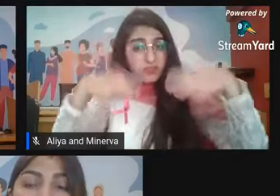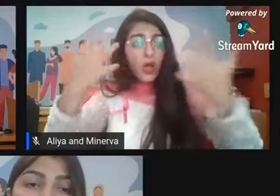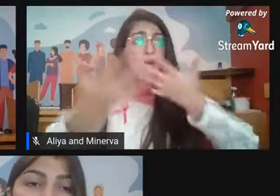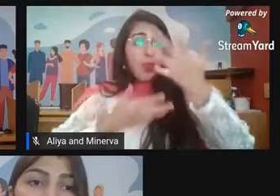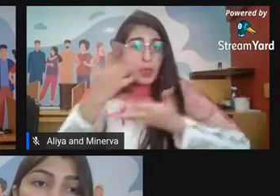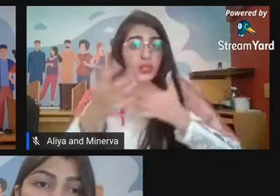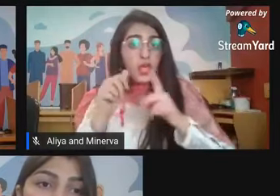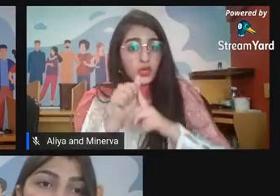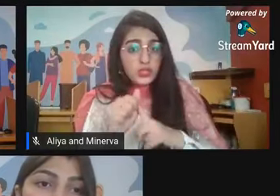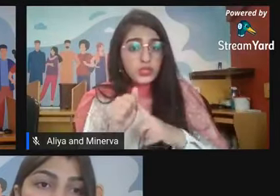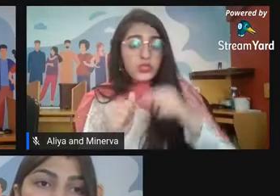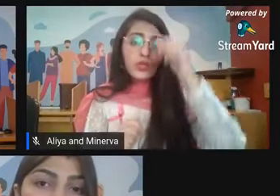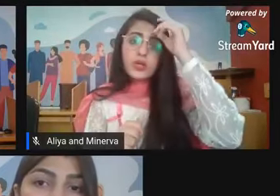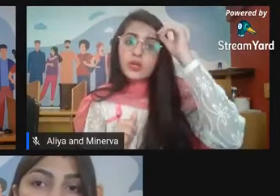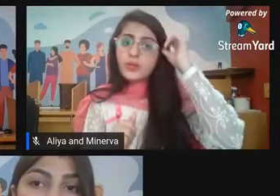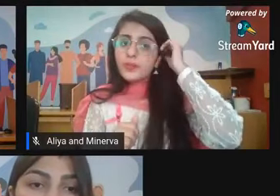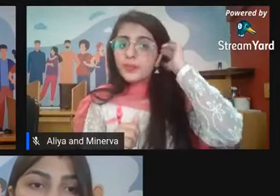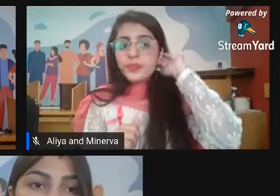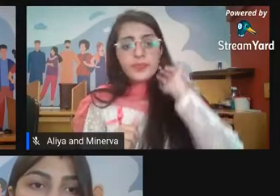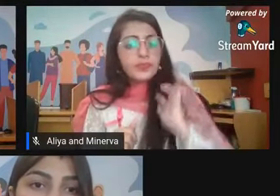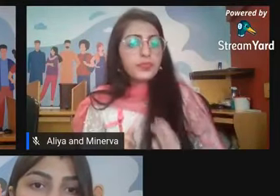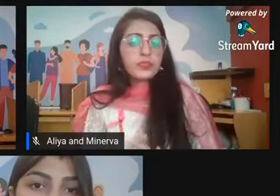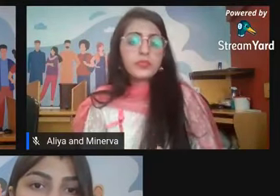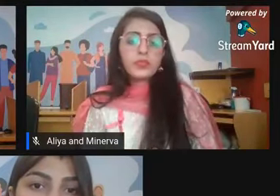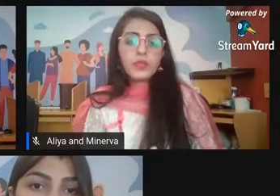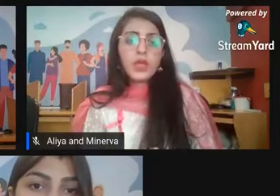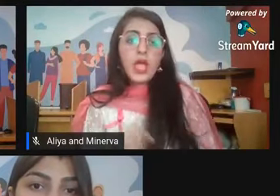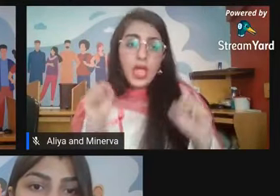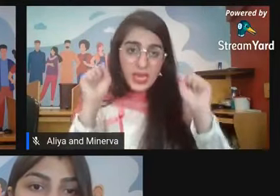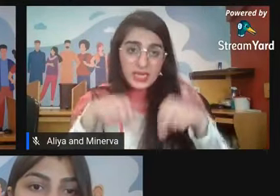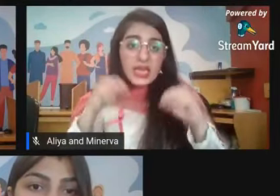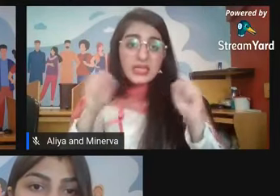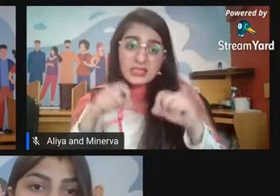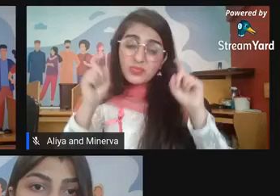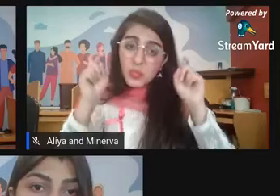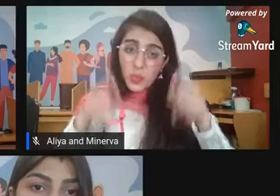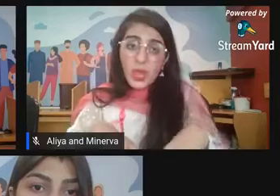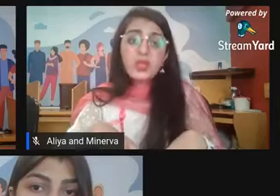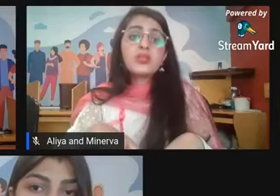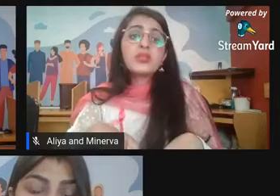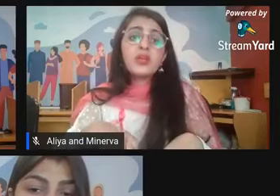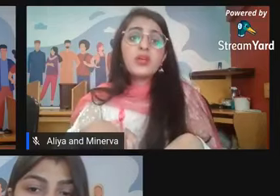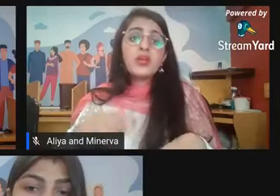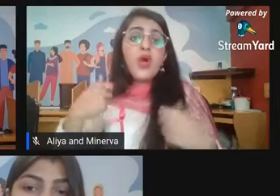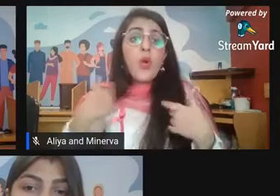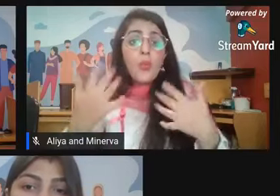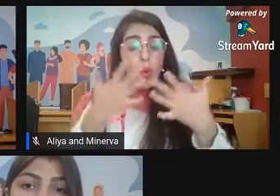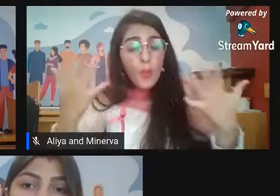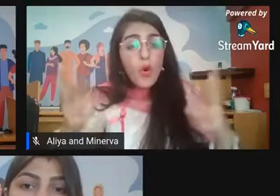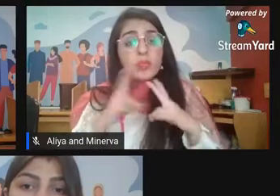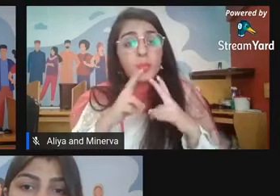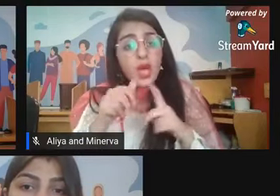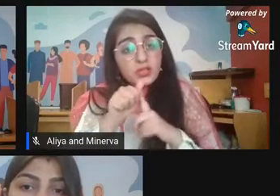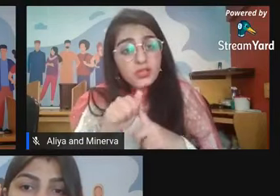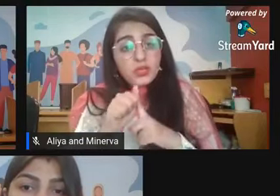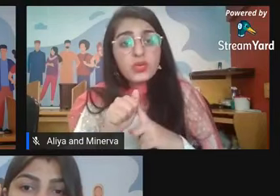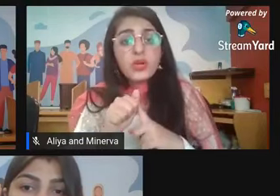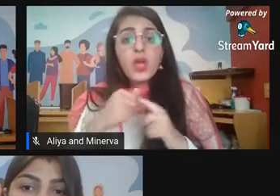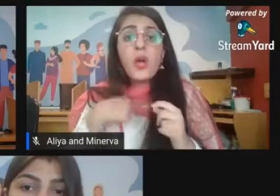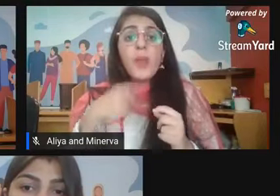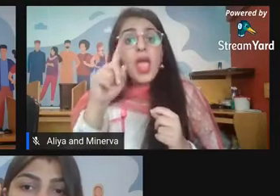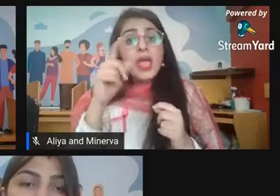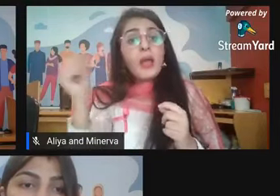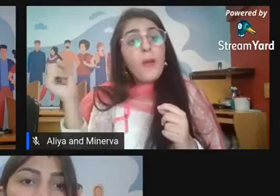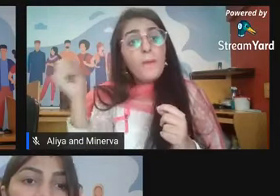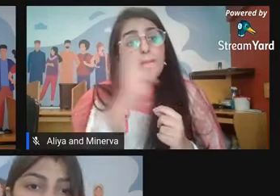चीजों के लिए? तो please talk about that. Yes, definitely. Talk about it more often. हमने एक महीना